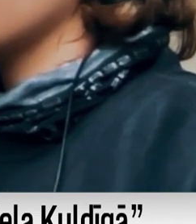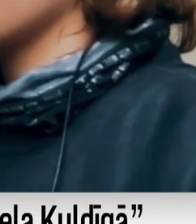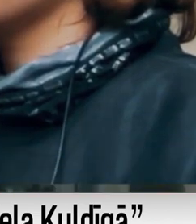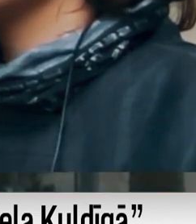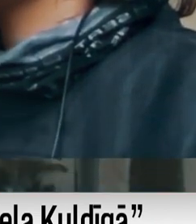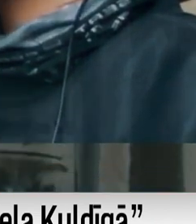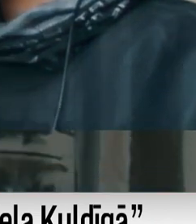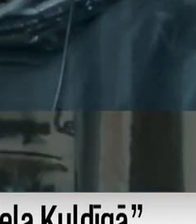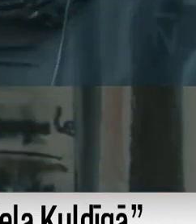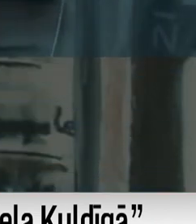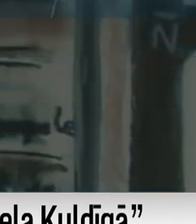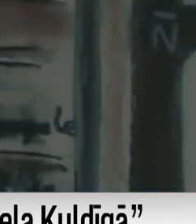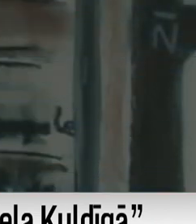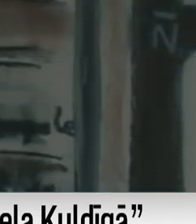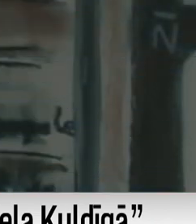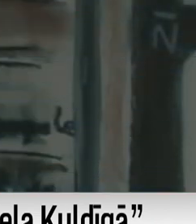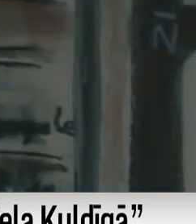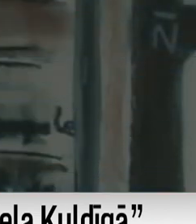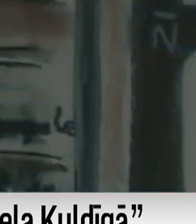Jau gadu simtiem